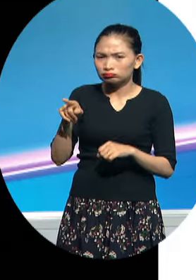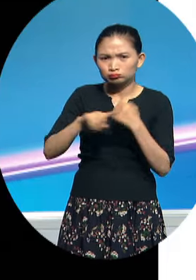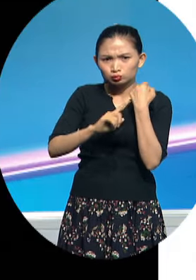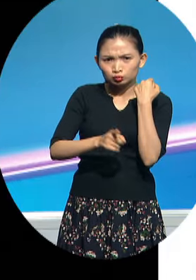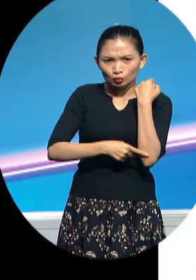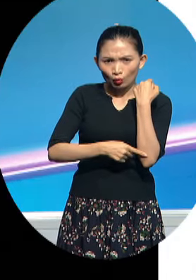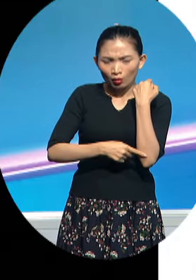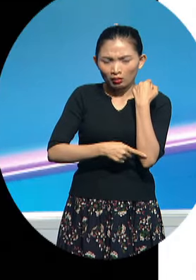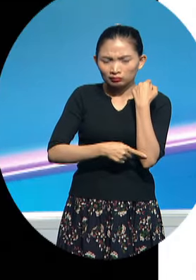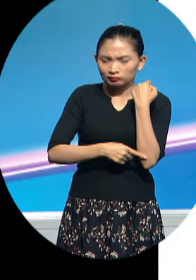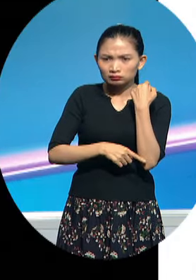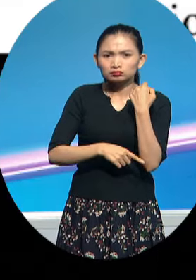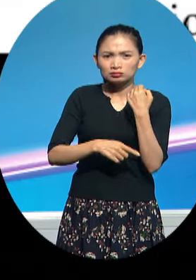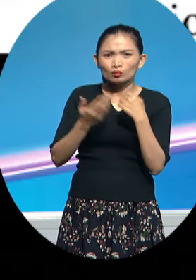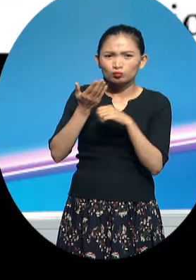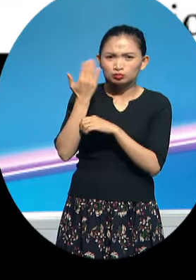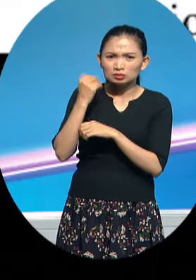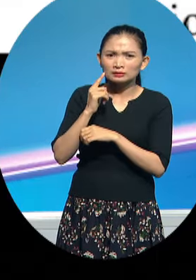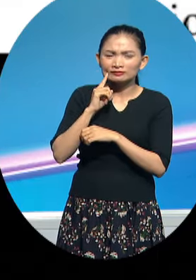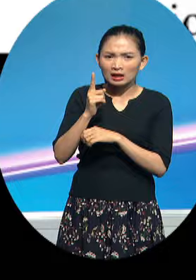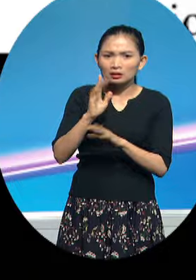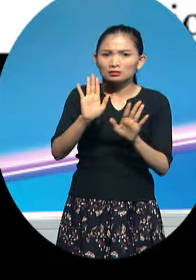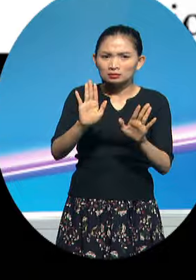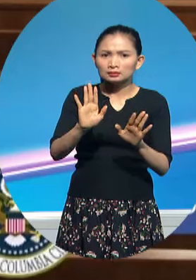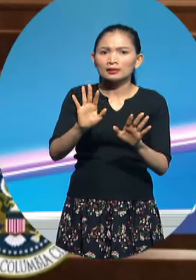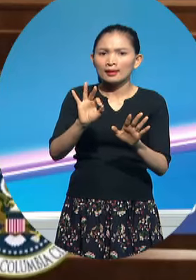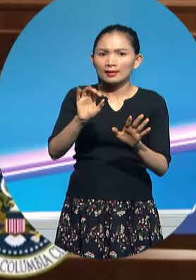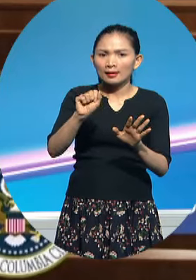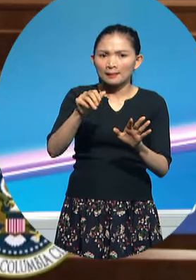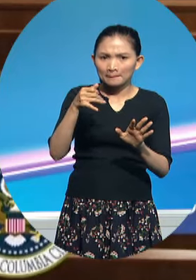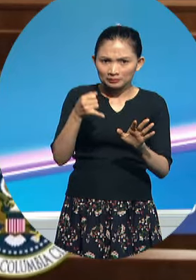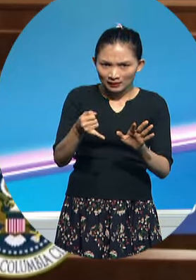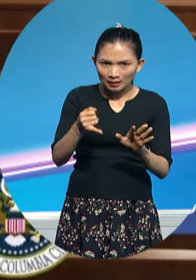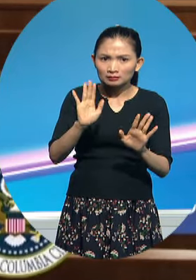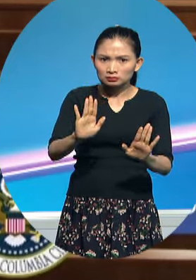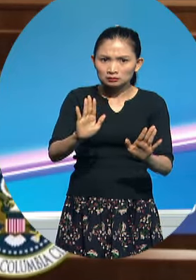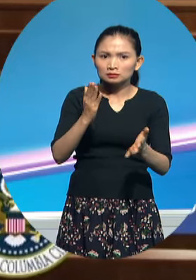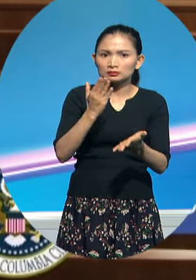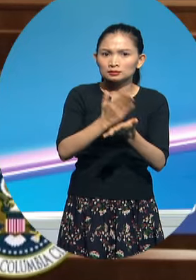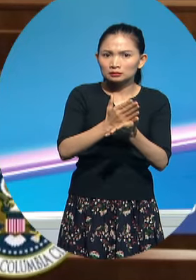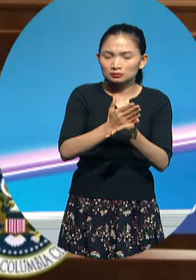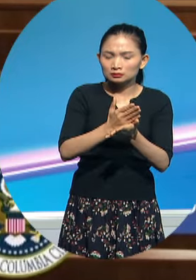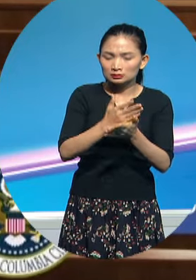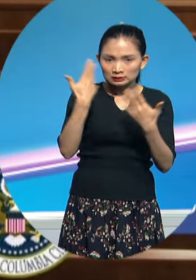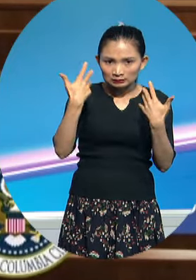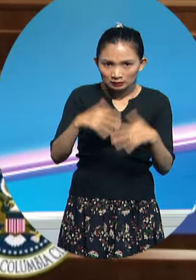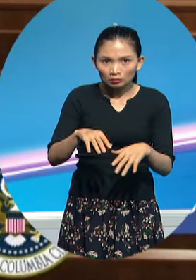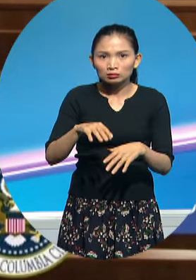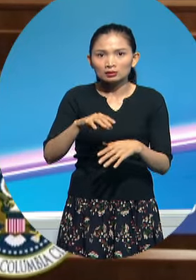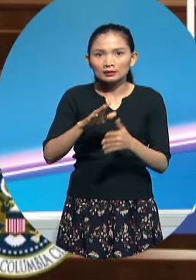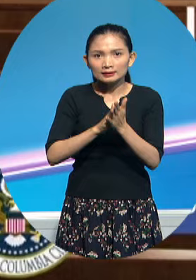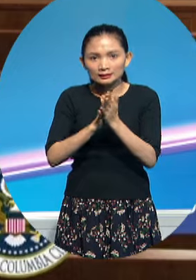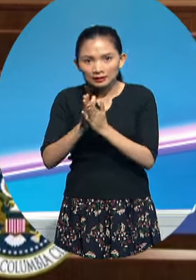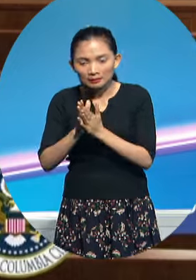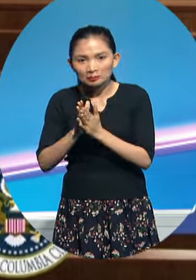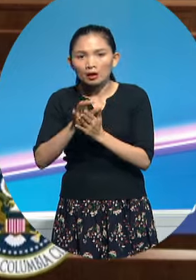tòa xét xử vụ án hình sự bị Trì hoản tòa phúc thẩm cho thời hạn đến ngày 12 tháng 2 để ông trump đệ đơn kháng cáo lên tòa án tối